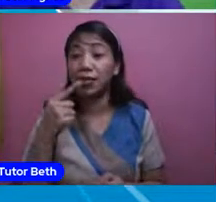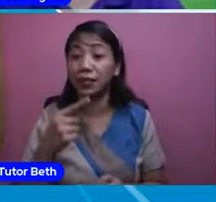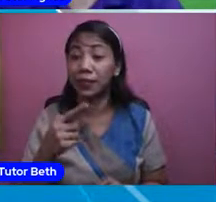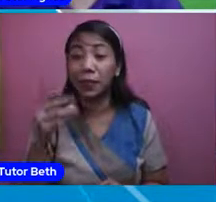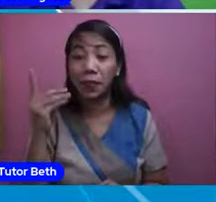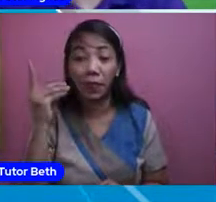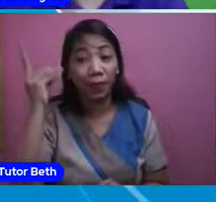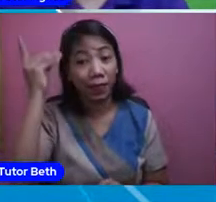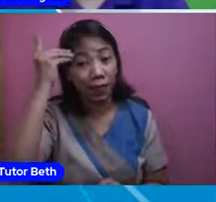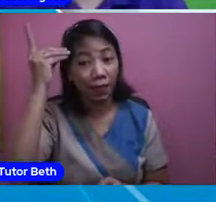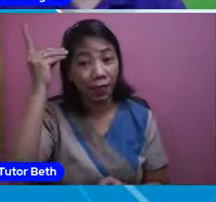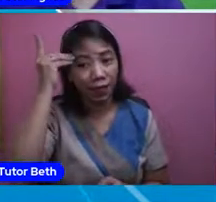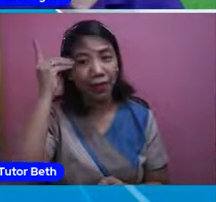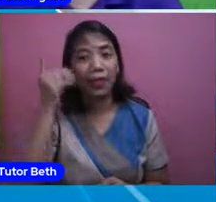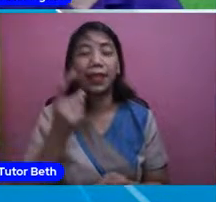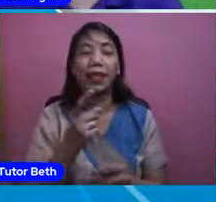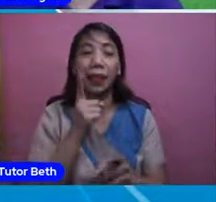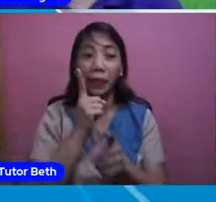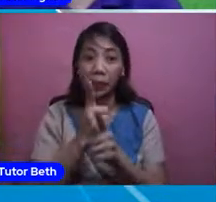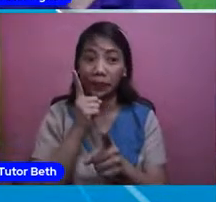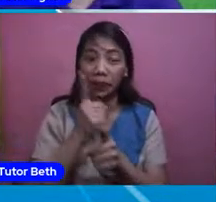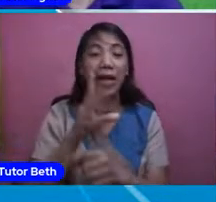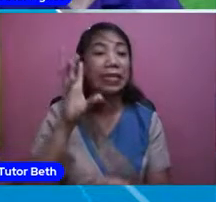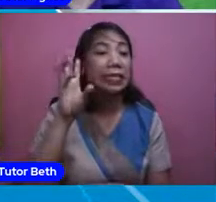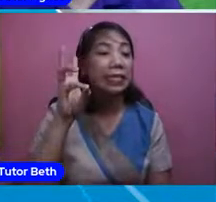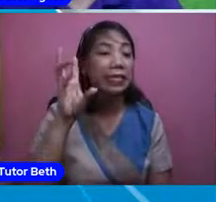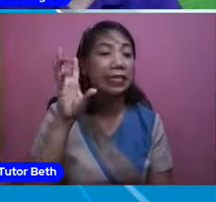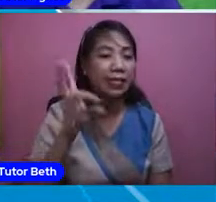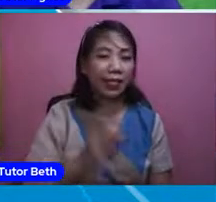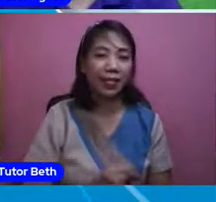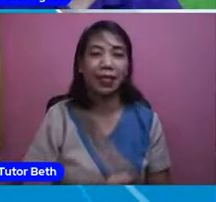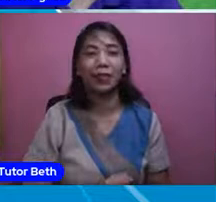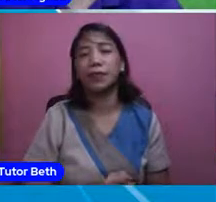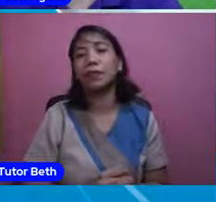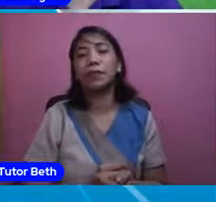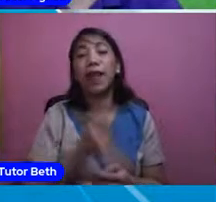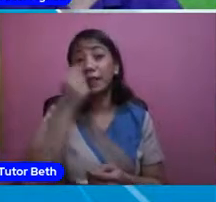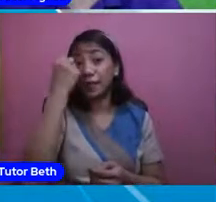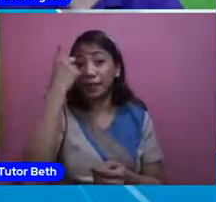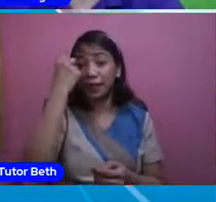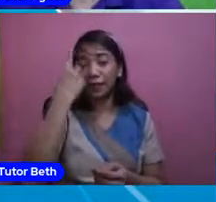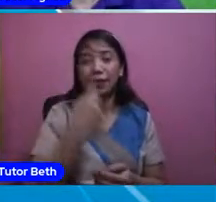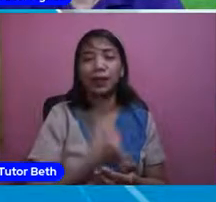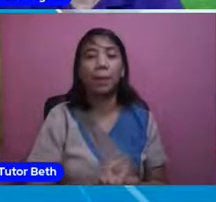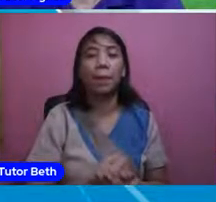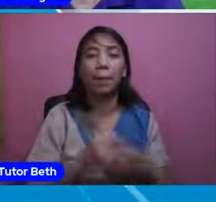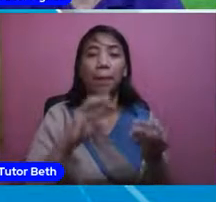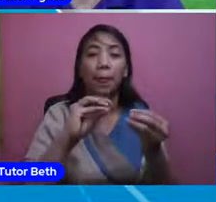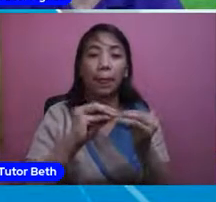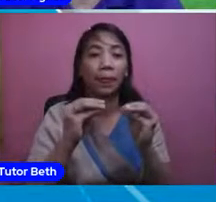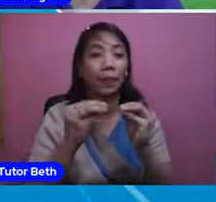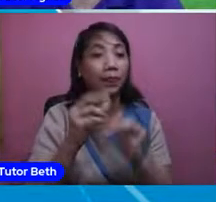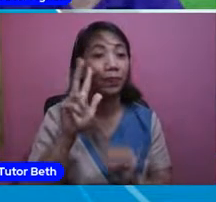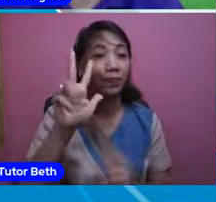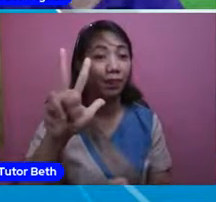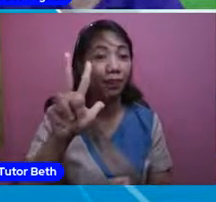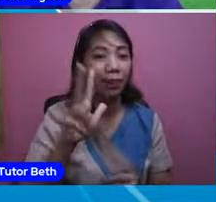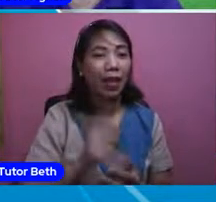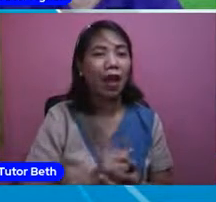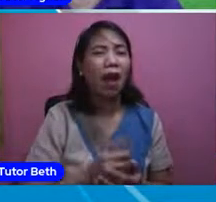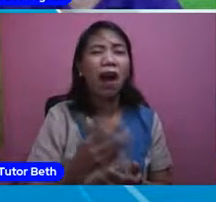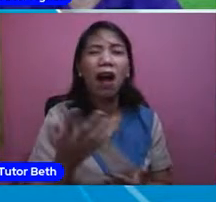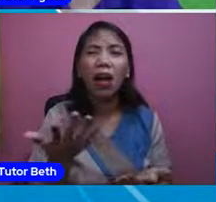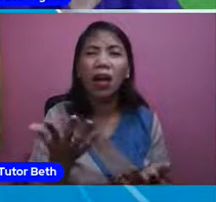anim na taon. Magaling, natatandaan ninyo. Okay, pumunta tayo sa ikatlo. Ano ang mga kaya niyang